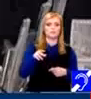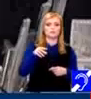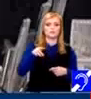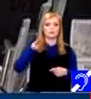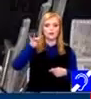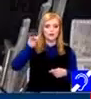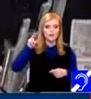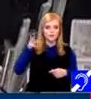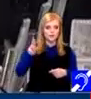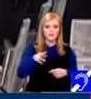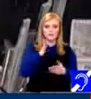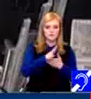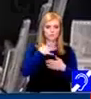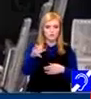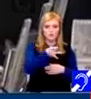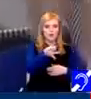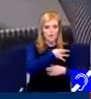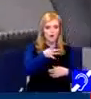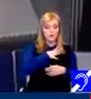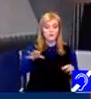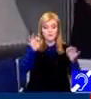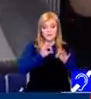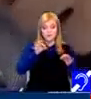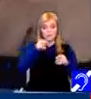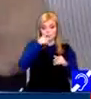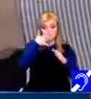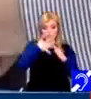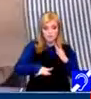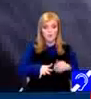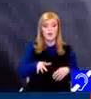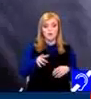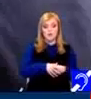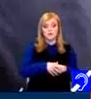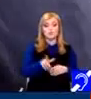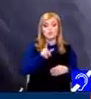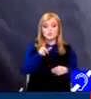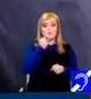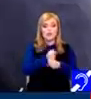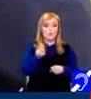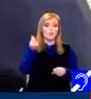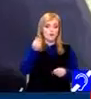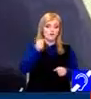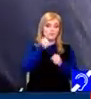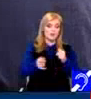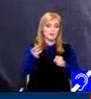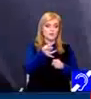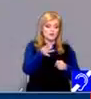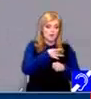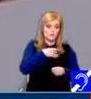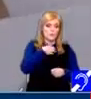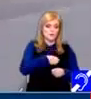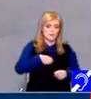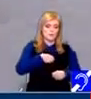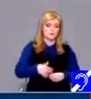Taraclia. Autoritățile își ignoră și deseori cetățenii și nu oferă răspunsuri la întrebări. Sub supravegherea Promolex au fost